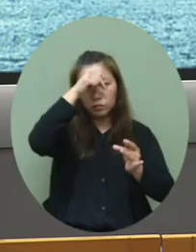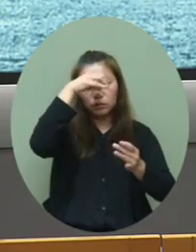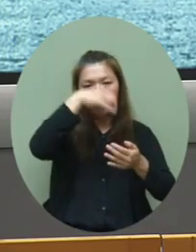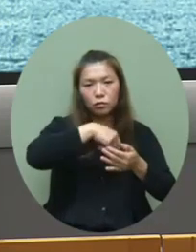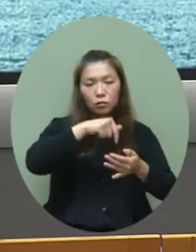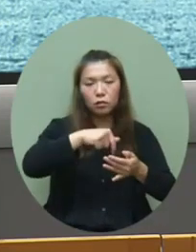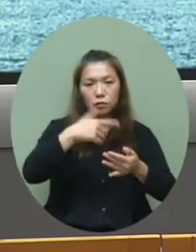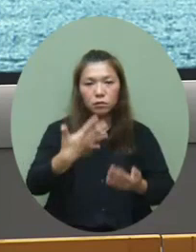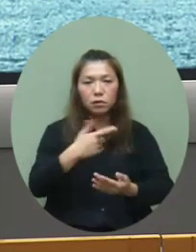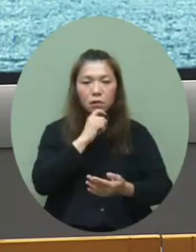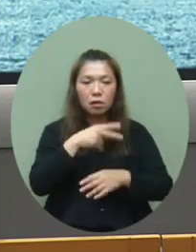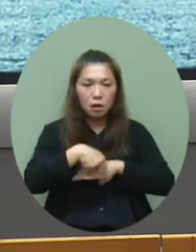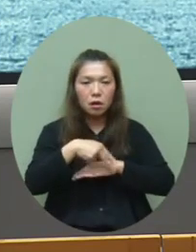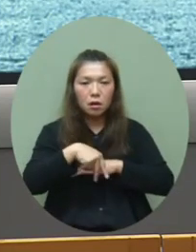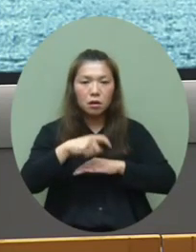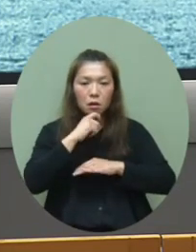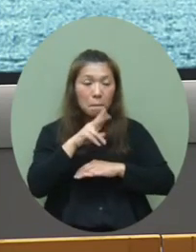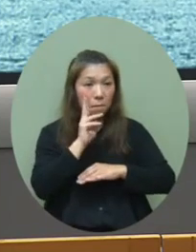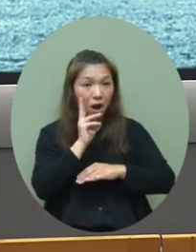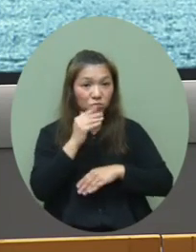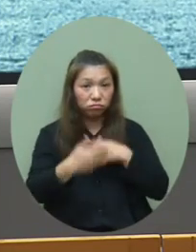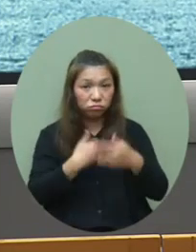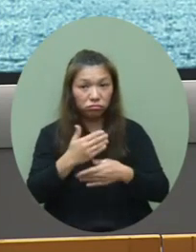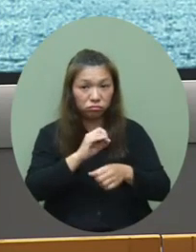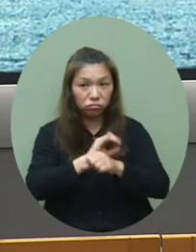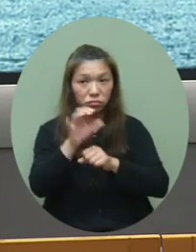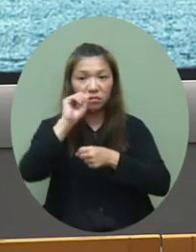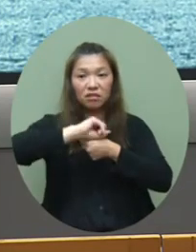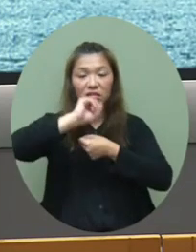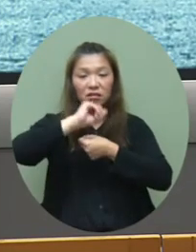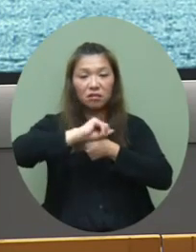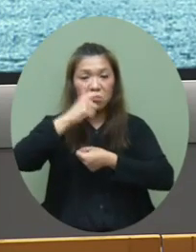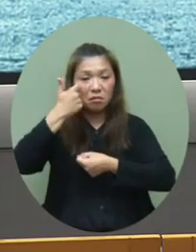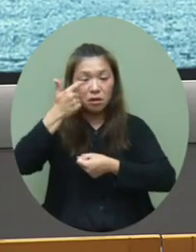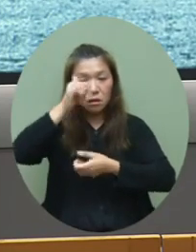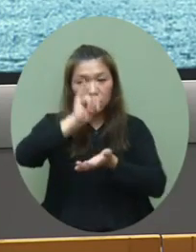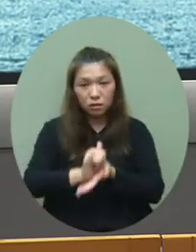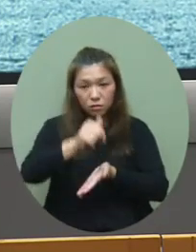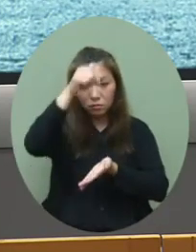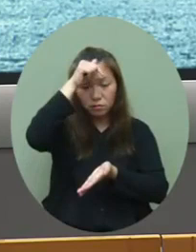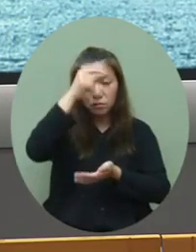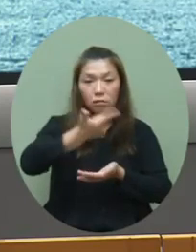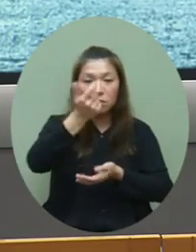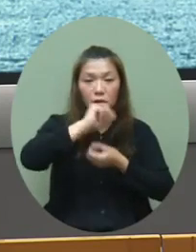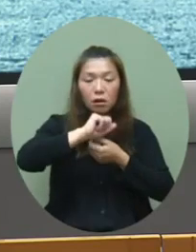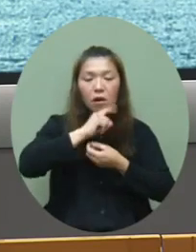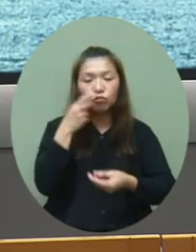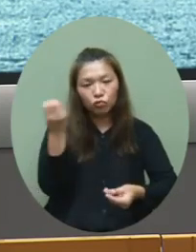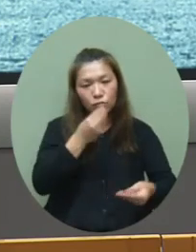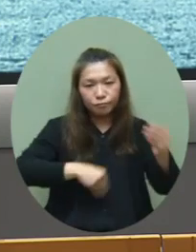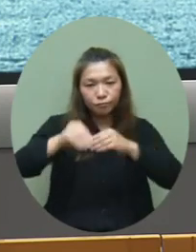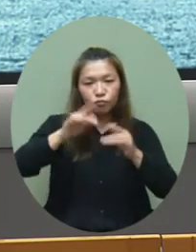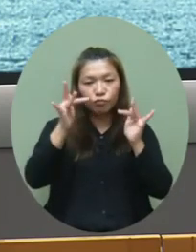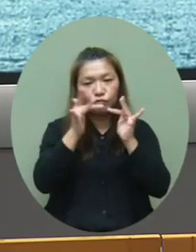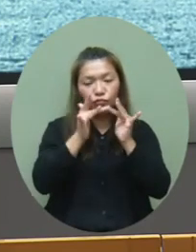我們都會有個計劃，如果真的隨著疫情去上升，入院的數字增加呢，我們就會調動多些少的